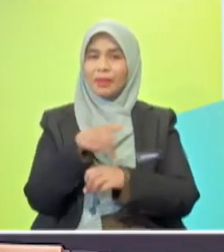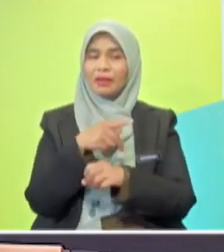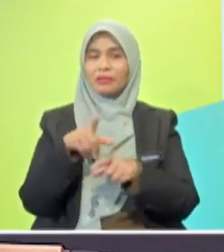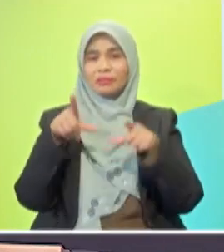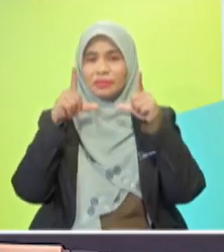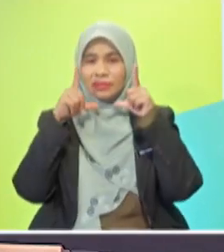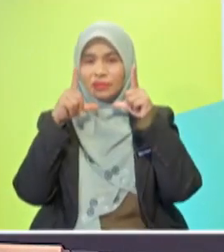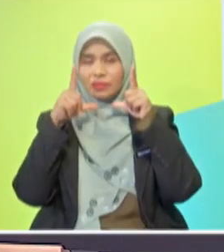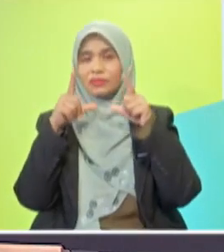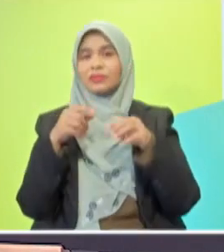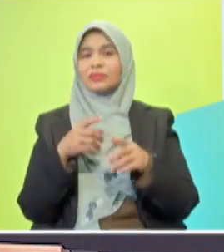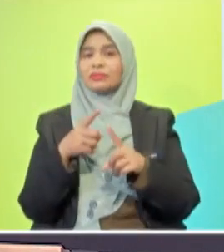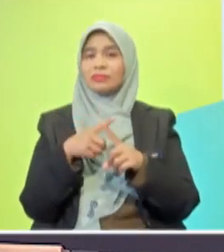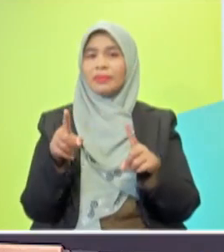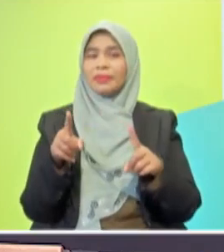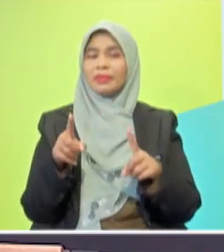Tapi apa ciri-ciri tadi?